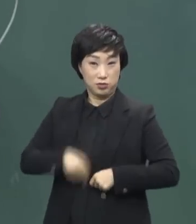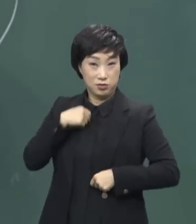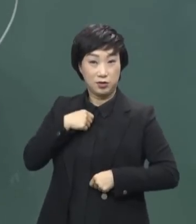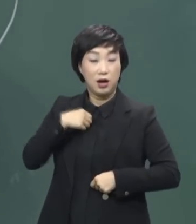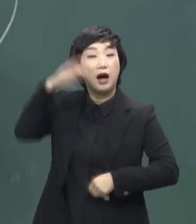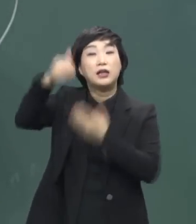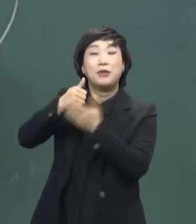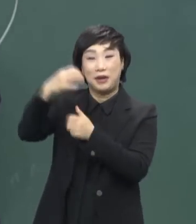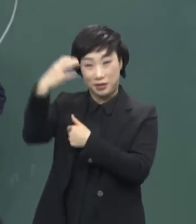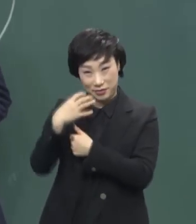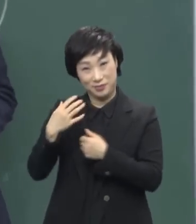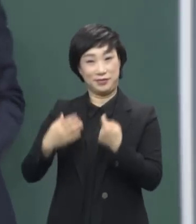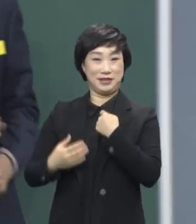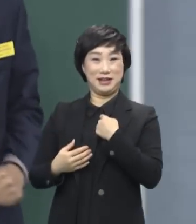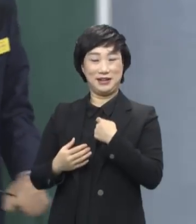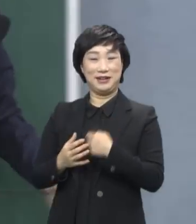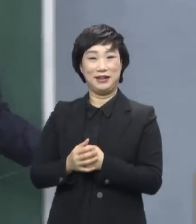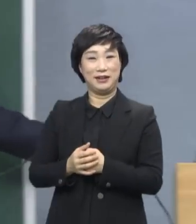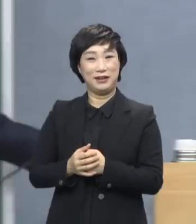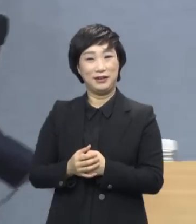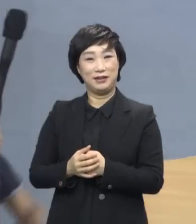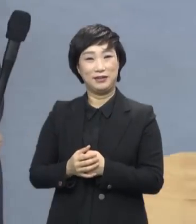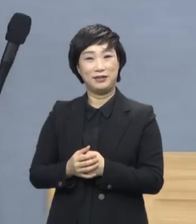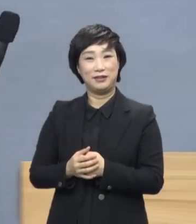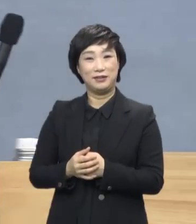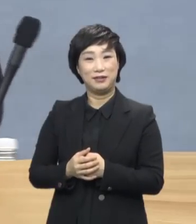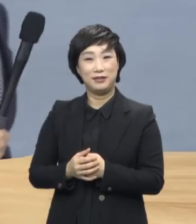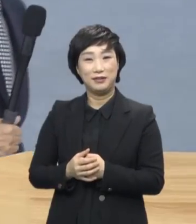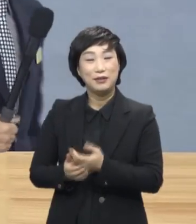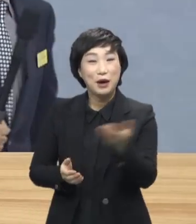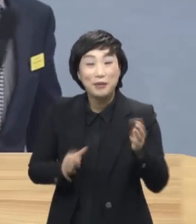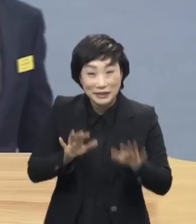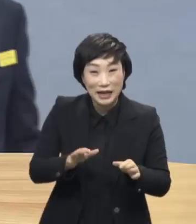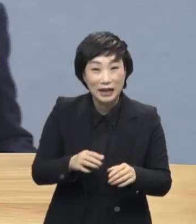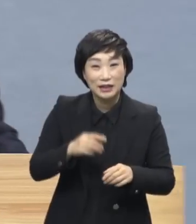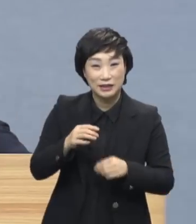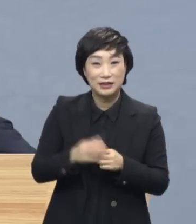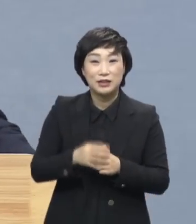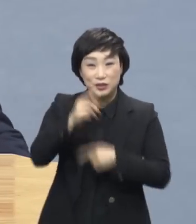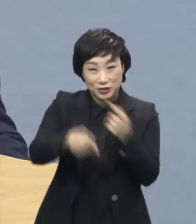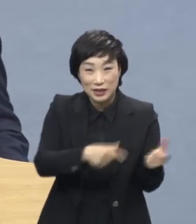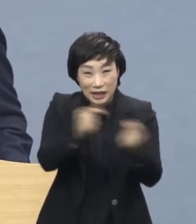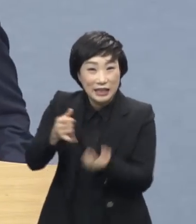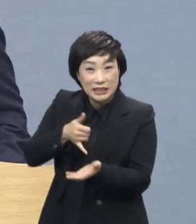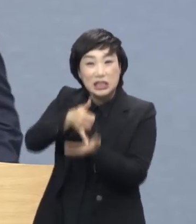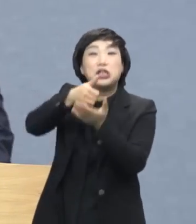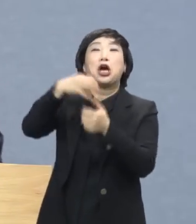하나님께 결박당해버렸다 이 말이야. 자, 이제 인격적인 결박.